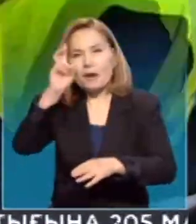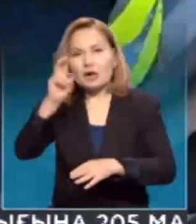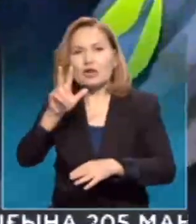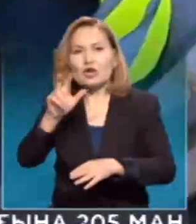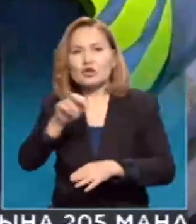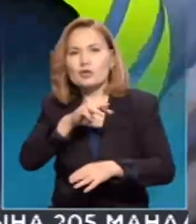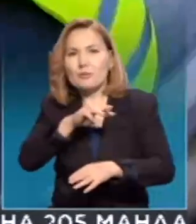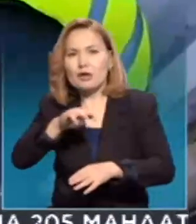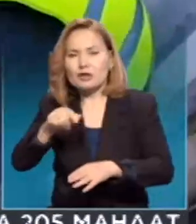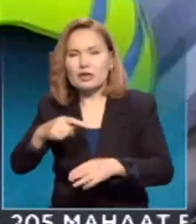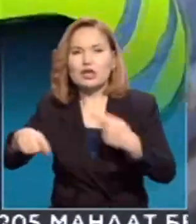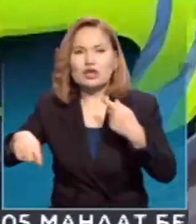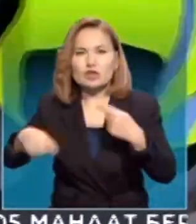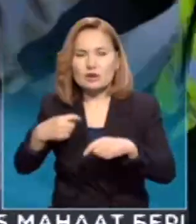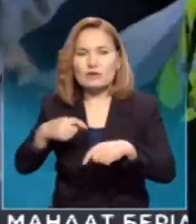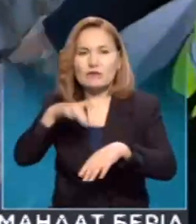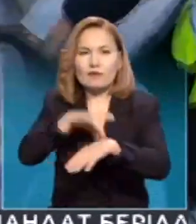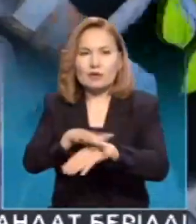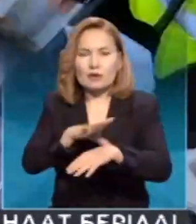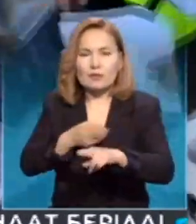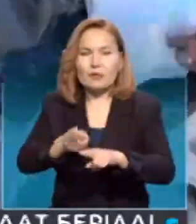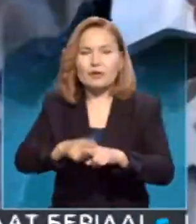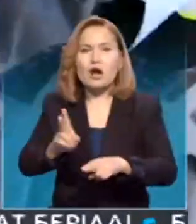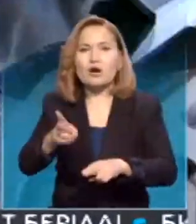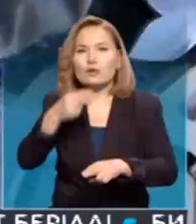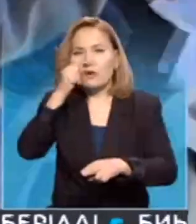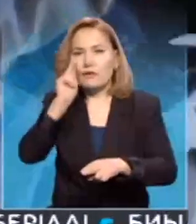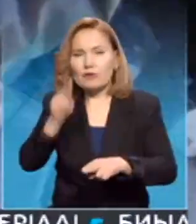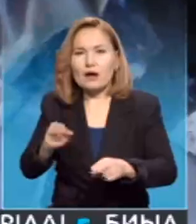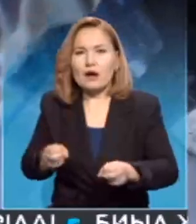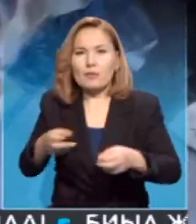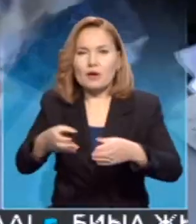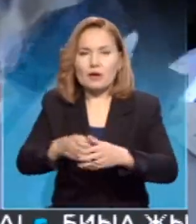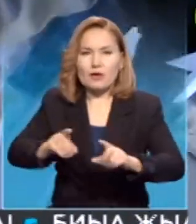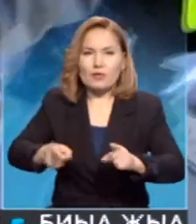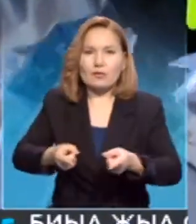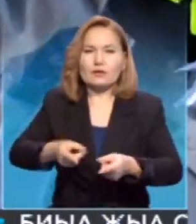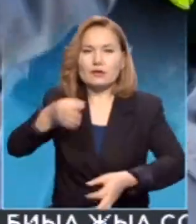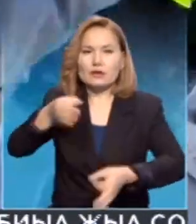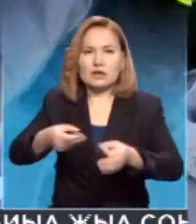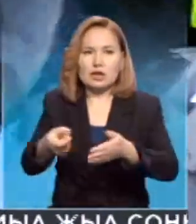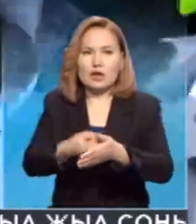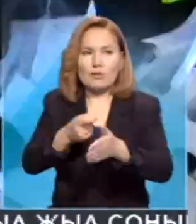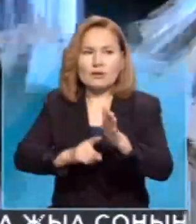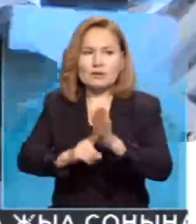теңге шығын келтірілді. Осы дерекке қатысты қылмыстық іс қозғалып, қазір тергеу басталды.